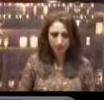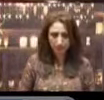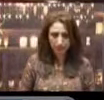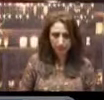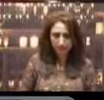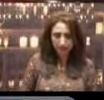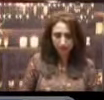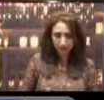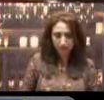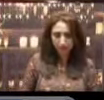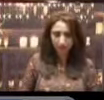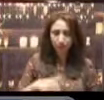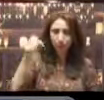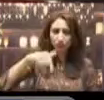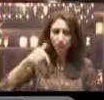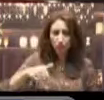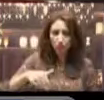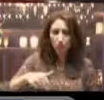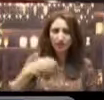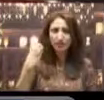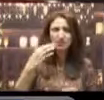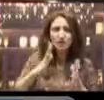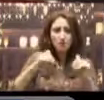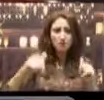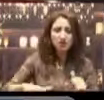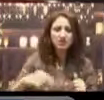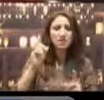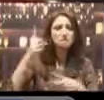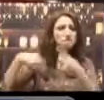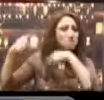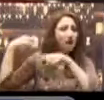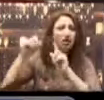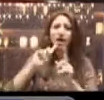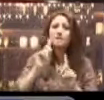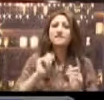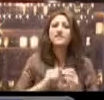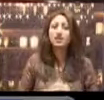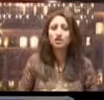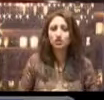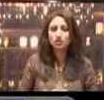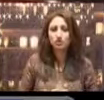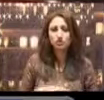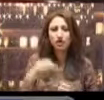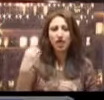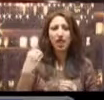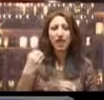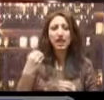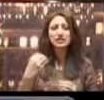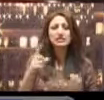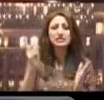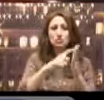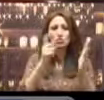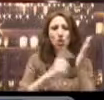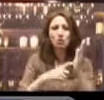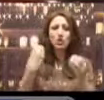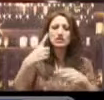في, الـ في عايشين في البلد بلا مرجع بكل صراحه يعني. لسه المرجع ما استواش، لو استلمناه للدستور